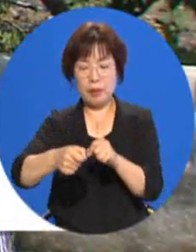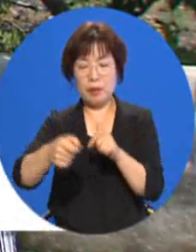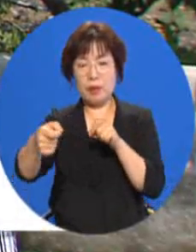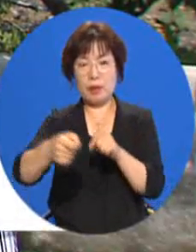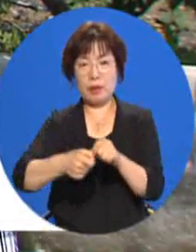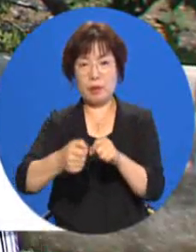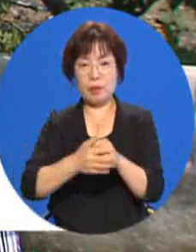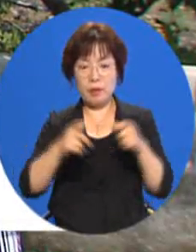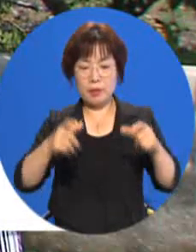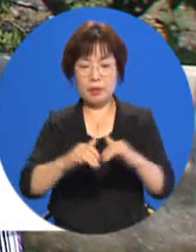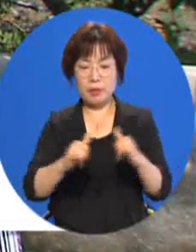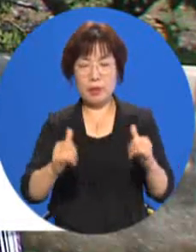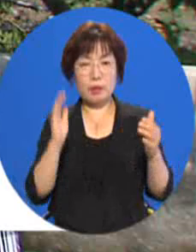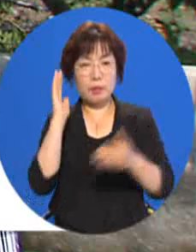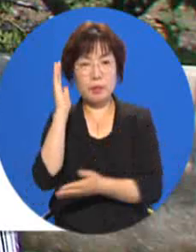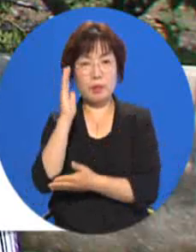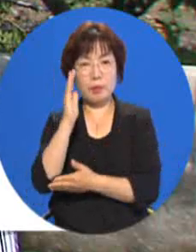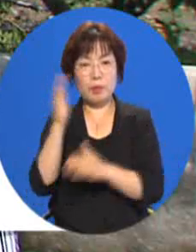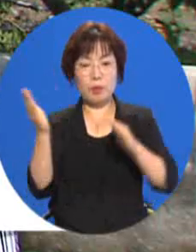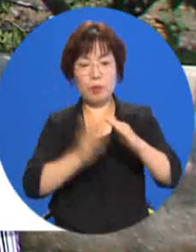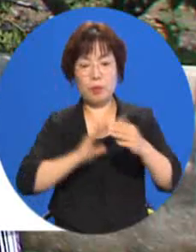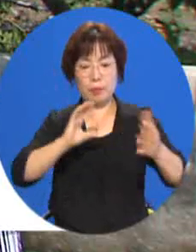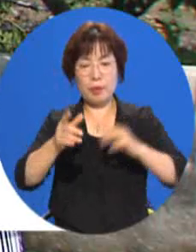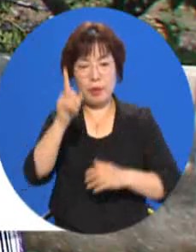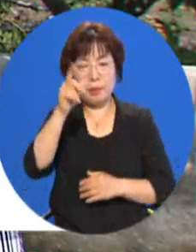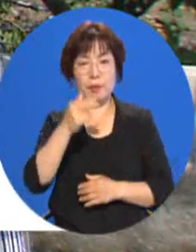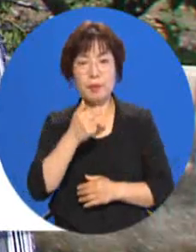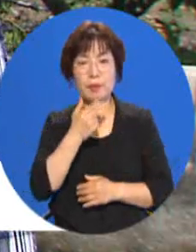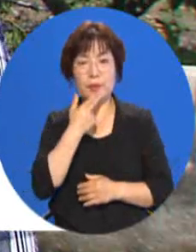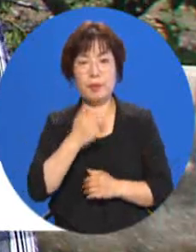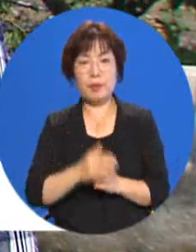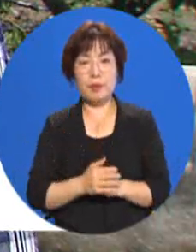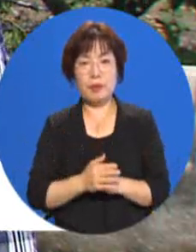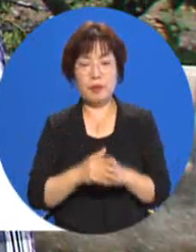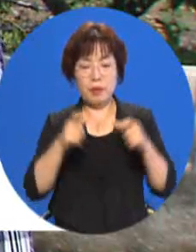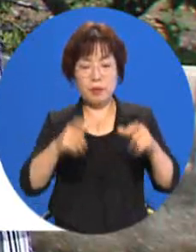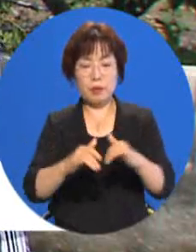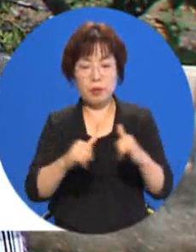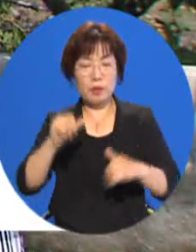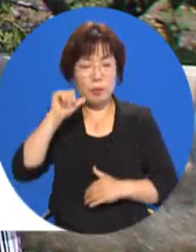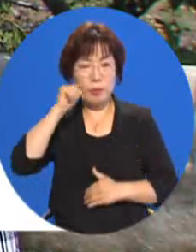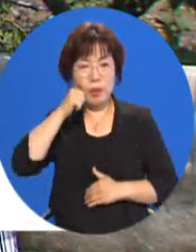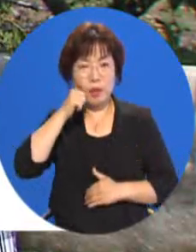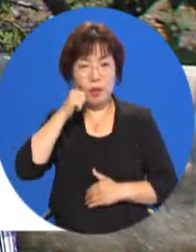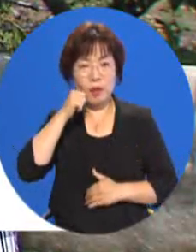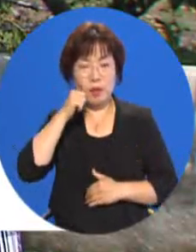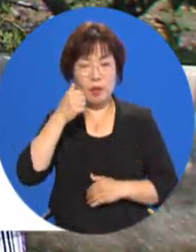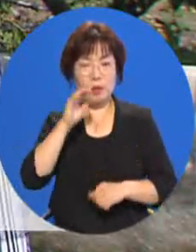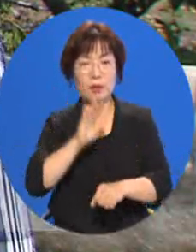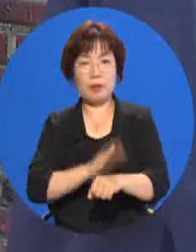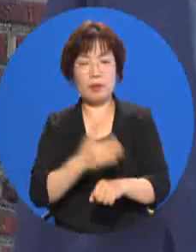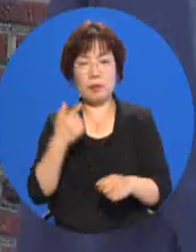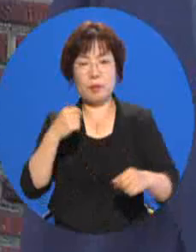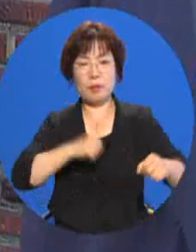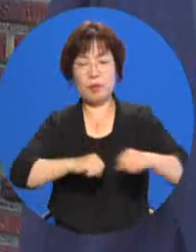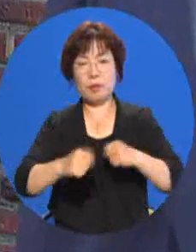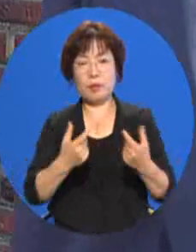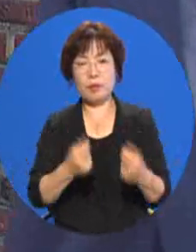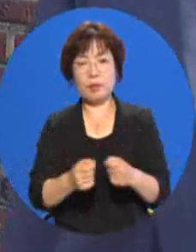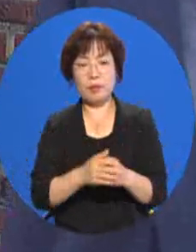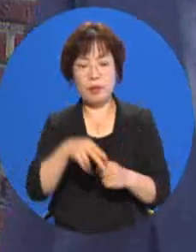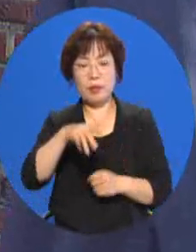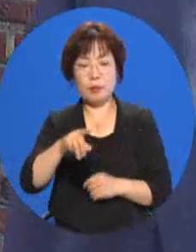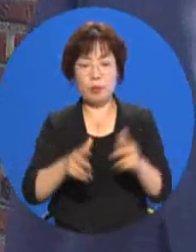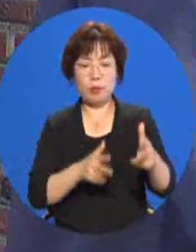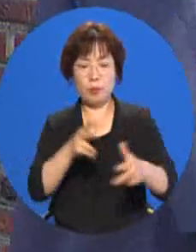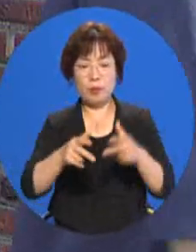떨어졌습니다. 주민설명회라든지 공청회가 한 번도 없었습니다. 면민들을 우롱은 처사라고 생각이 됩니다.